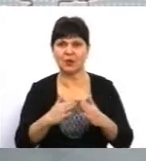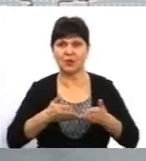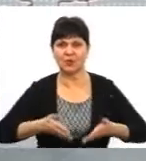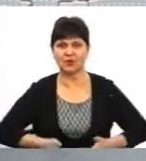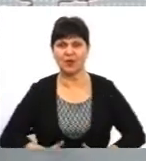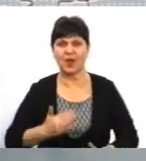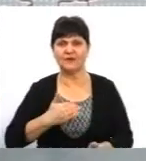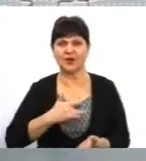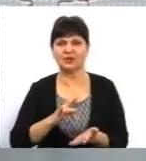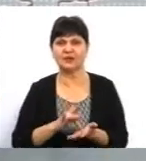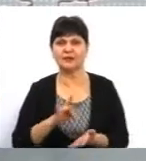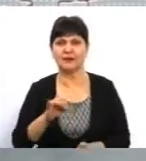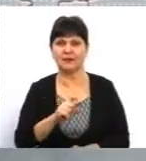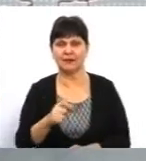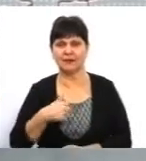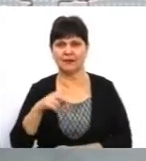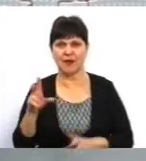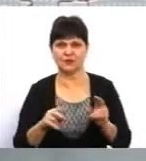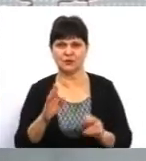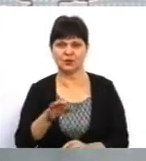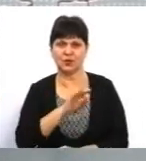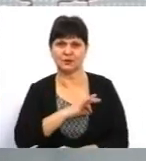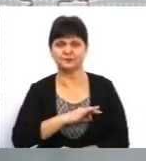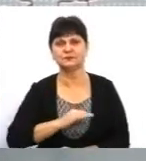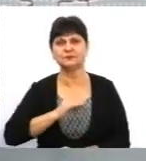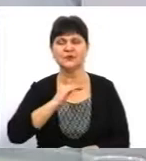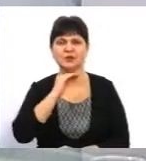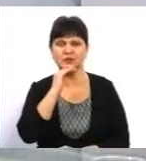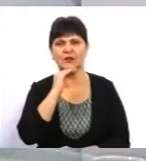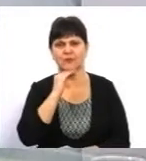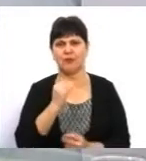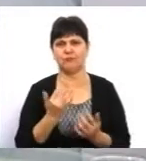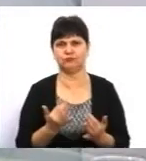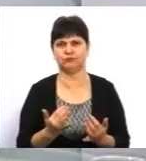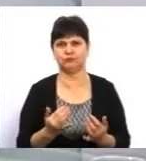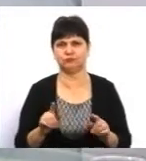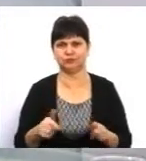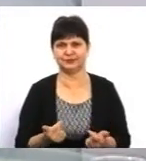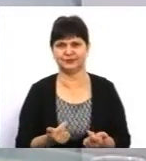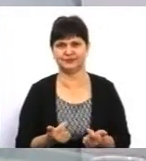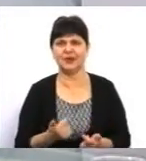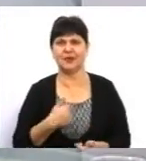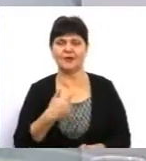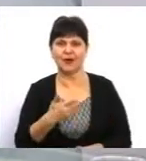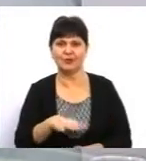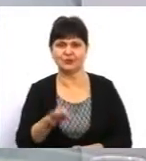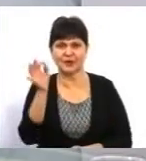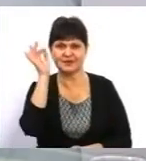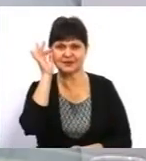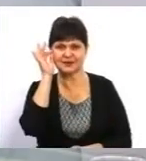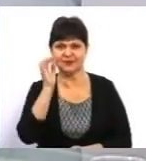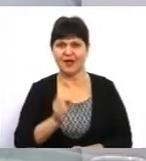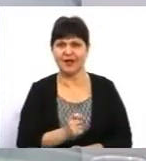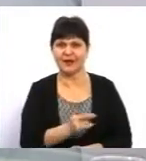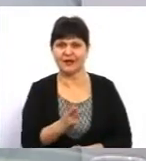центрах, і я вважаю, що вона буде користуватись достатньо великим попитом. Я вже згадувала, власне, про кількість